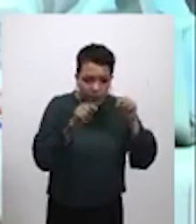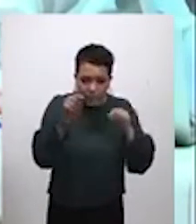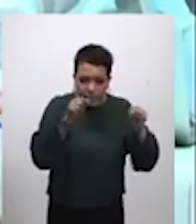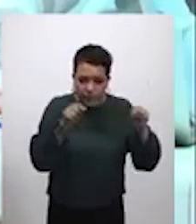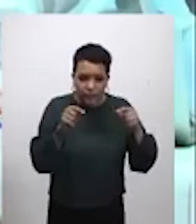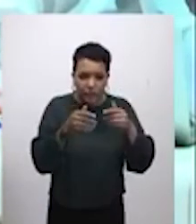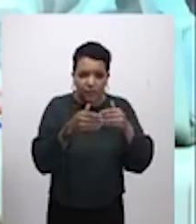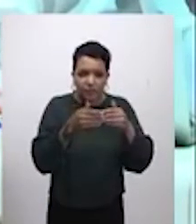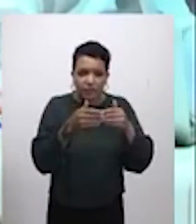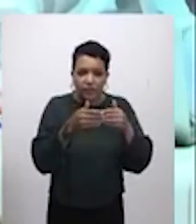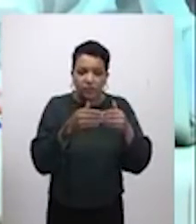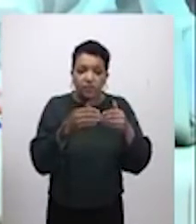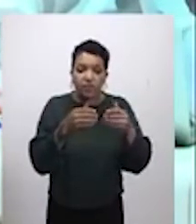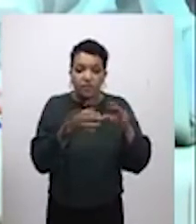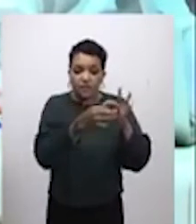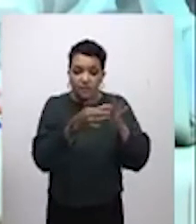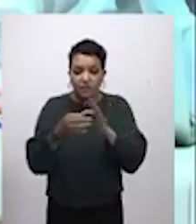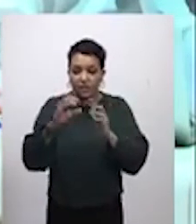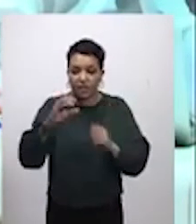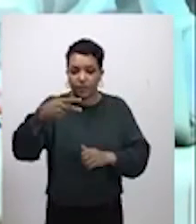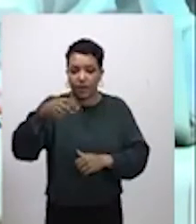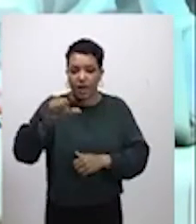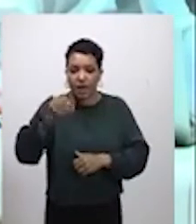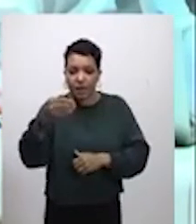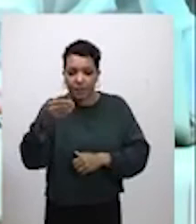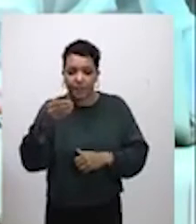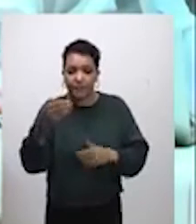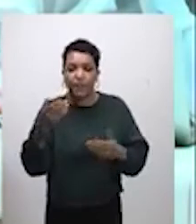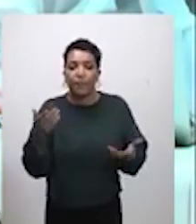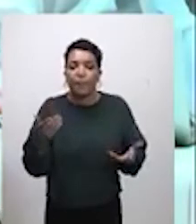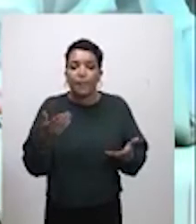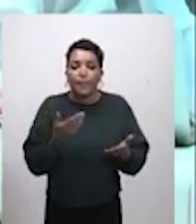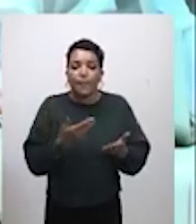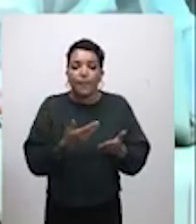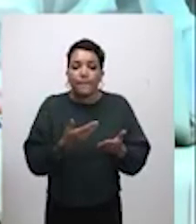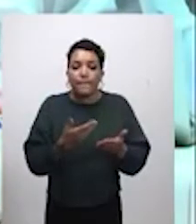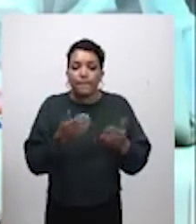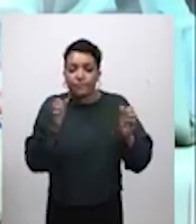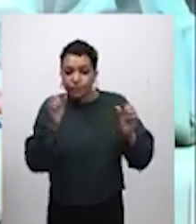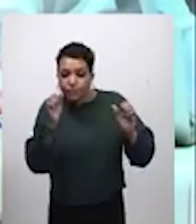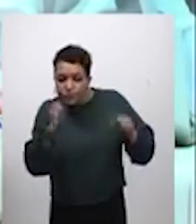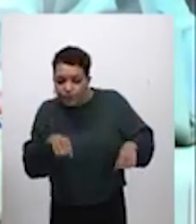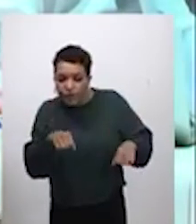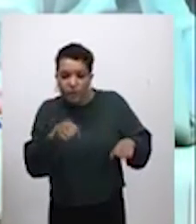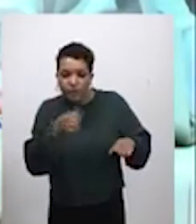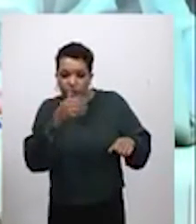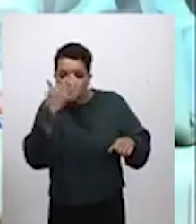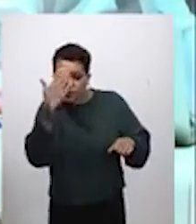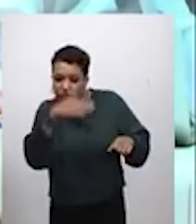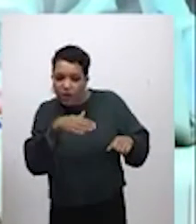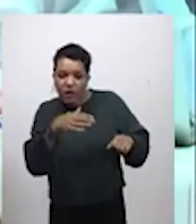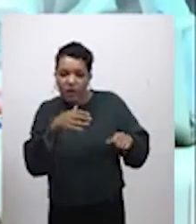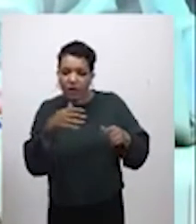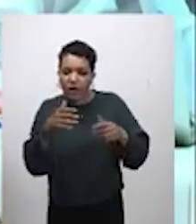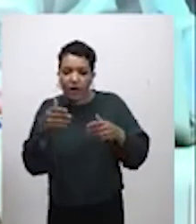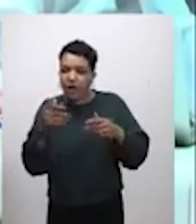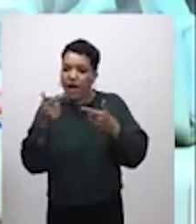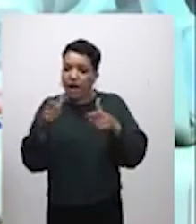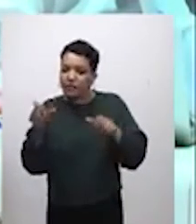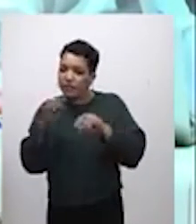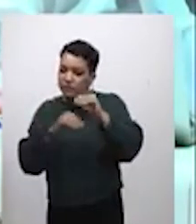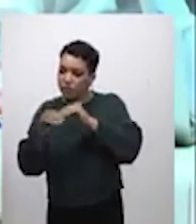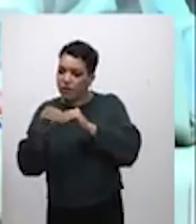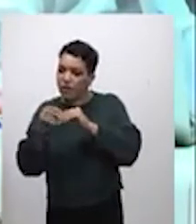avec la CPAM et permettant d'identifier finement des zones dans lesquelles l'accession aux soins reste